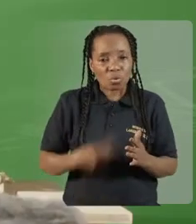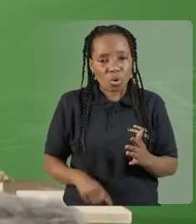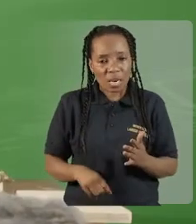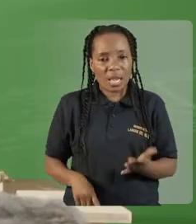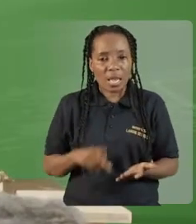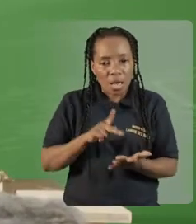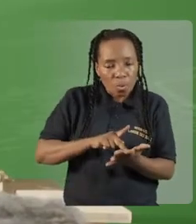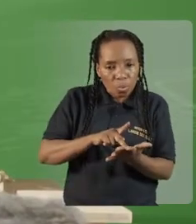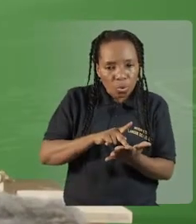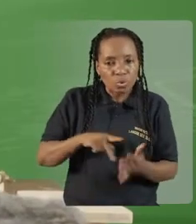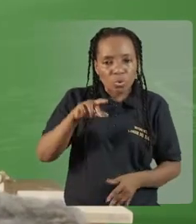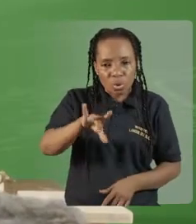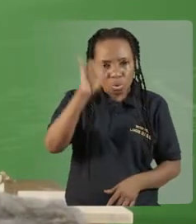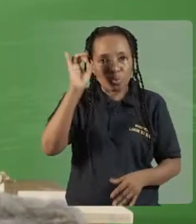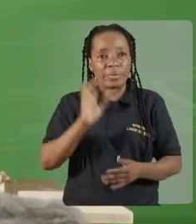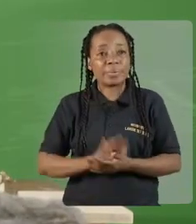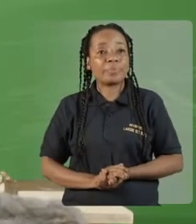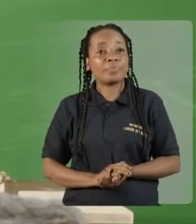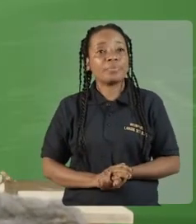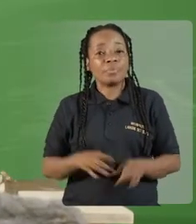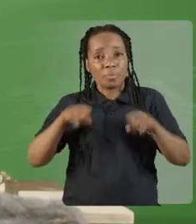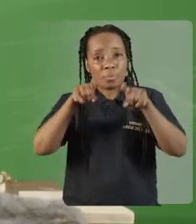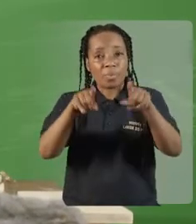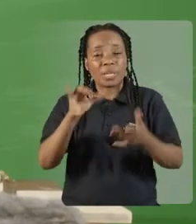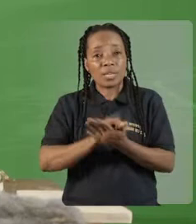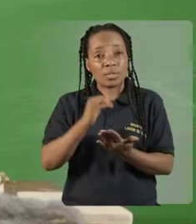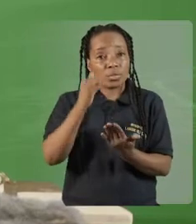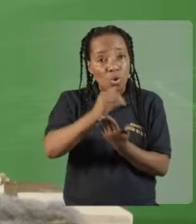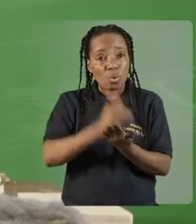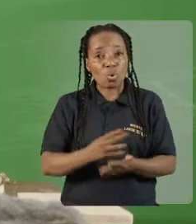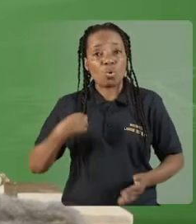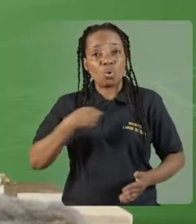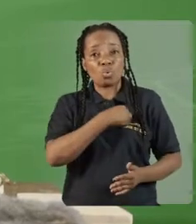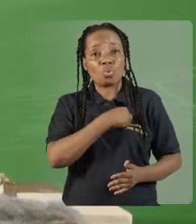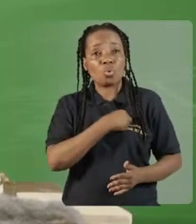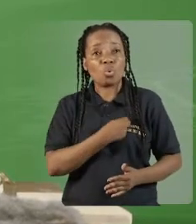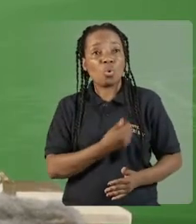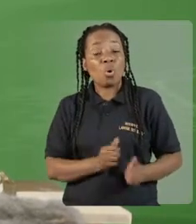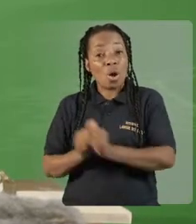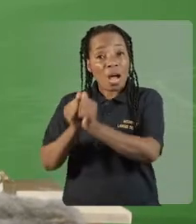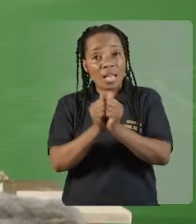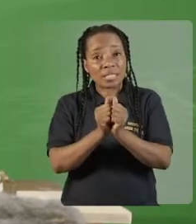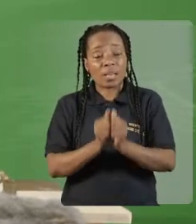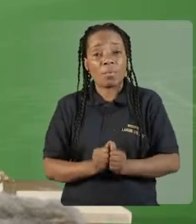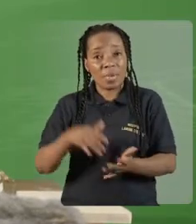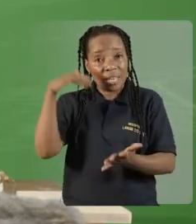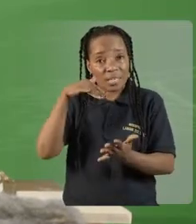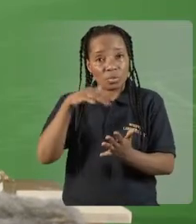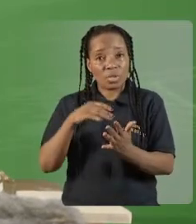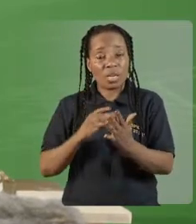Au cours de cette leçon, nous allons donc étudier la combustion du fer,